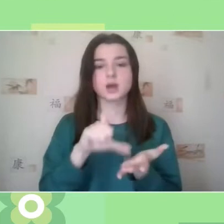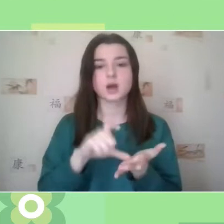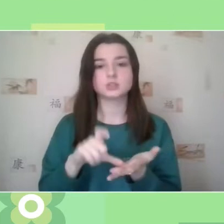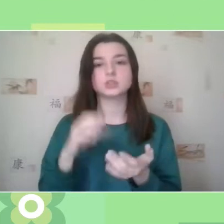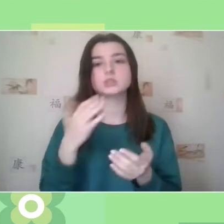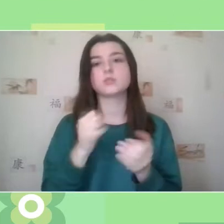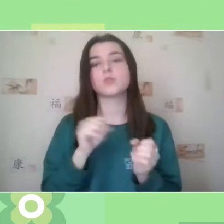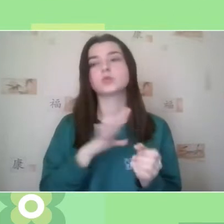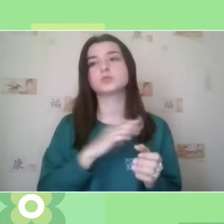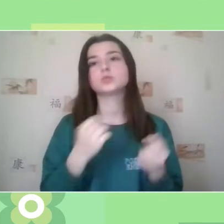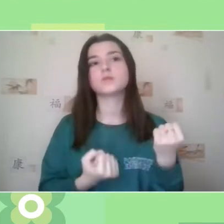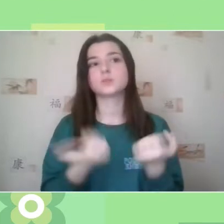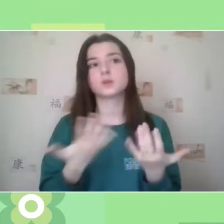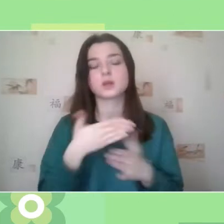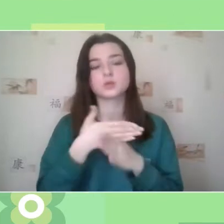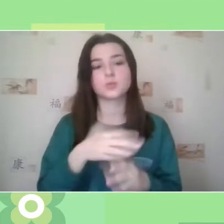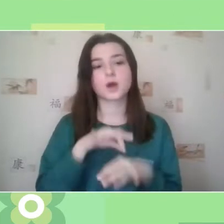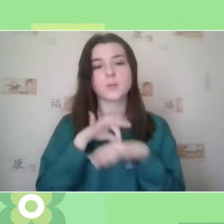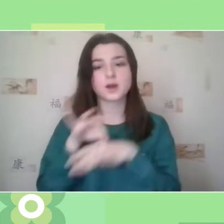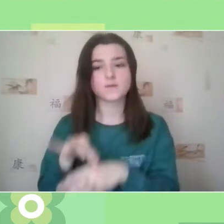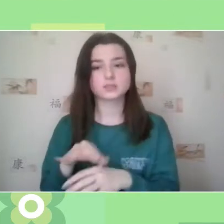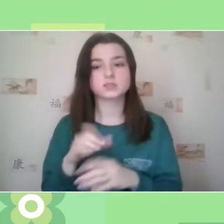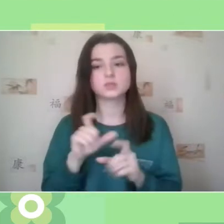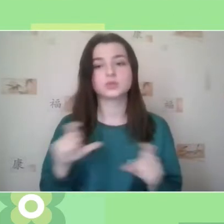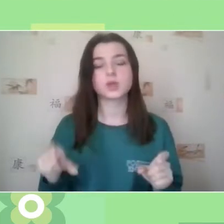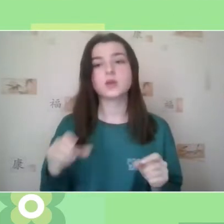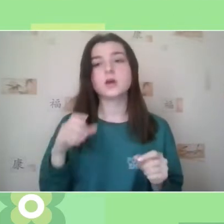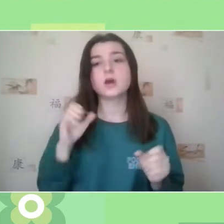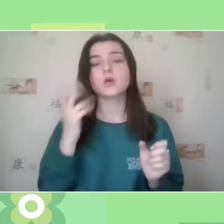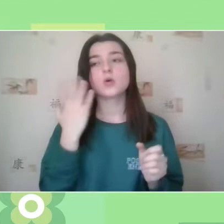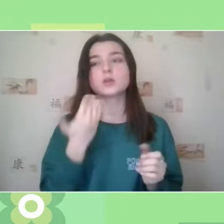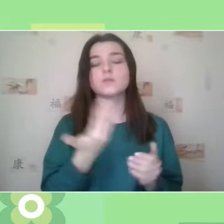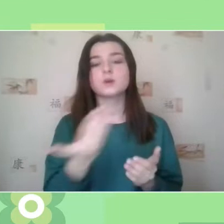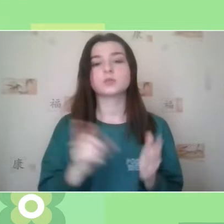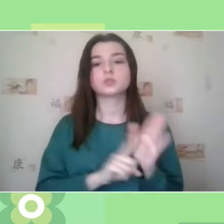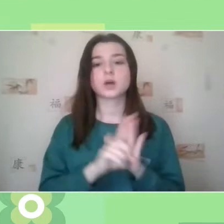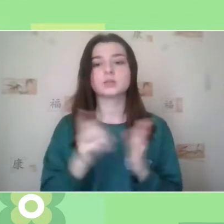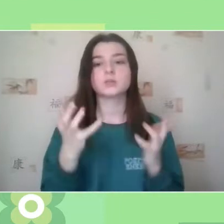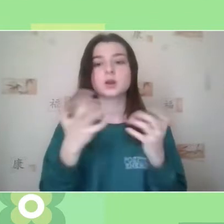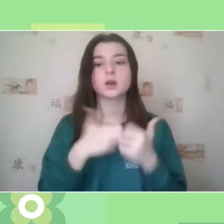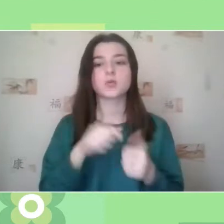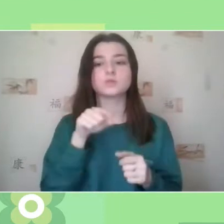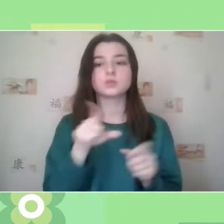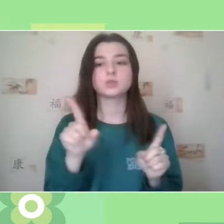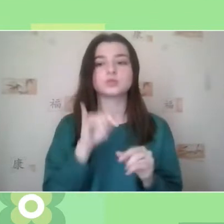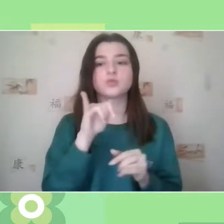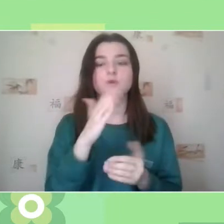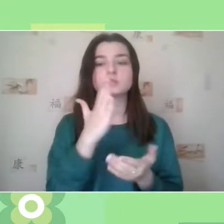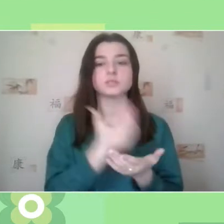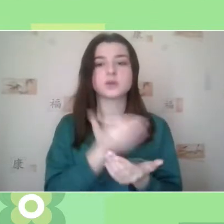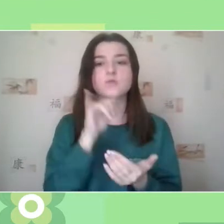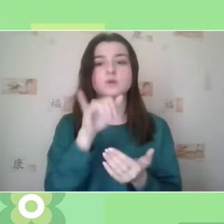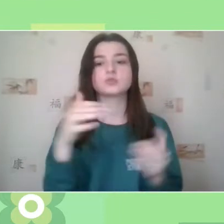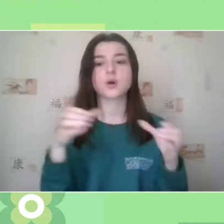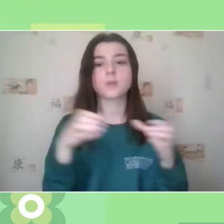бути автомобіль, який допомагає перевезти щось. Тобто, в принципі, коли ви починаєте перераховувати те, що у вас є в вашій